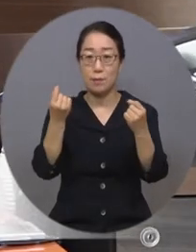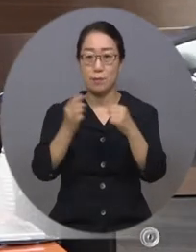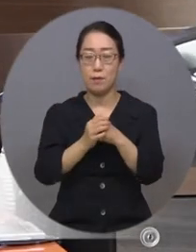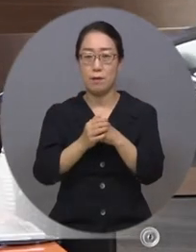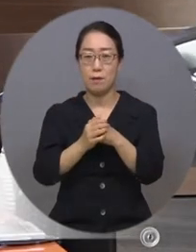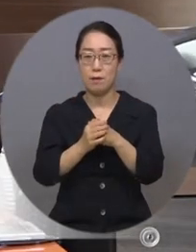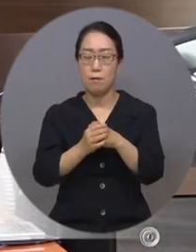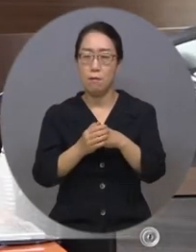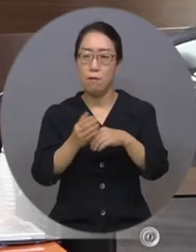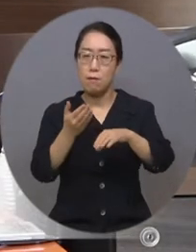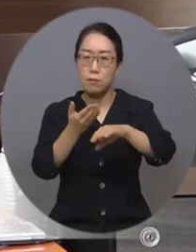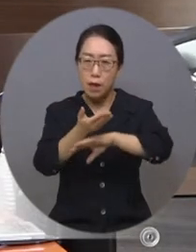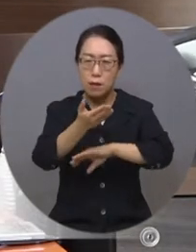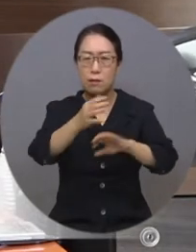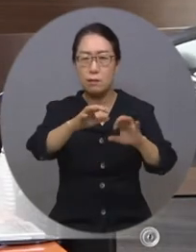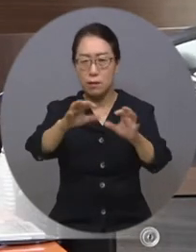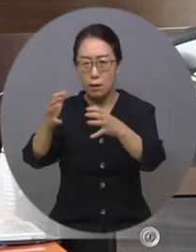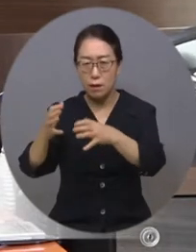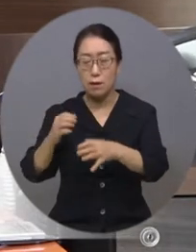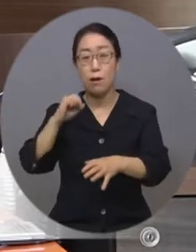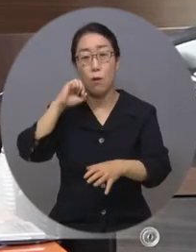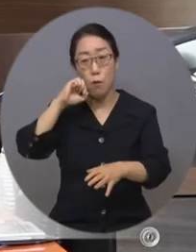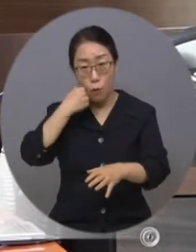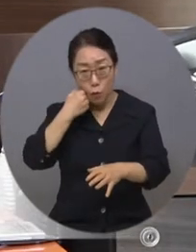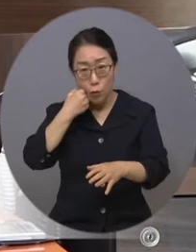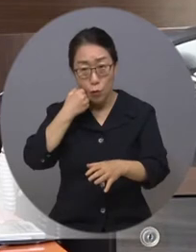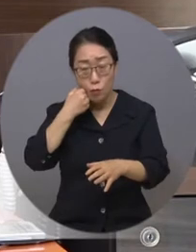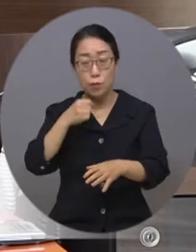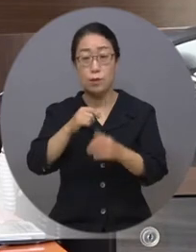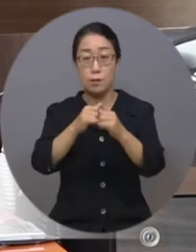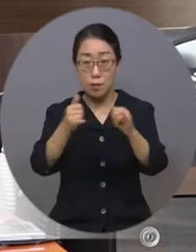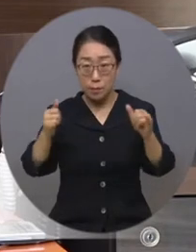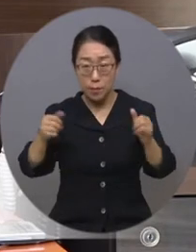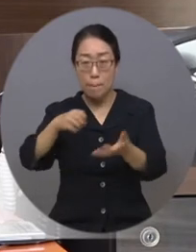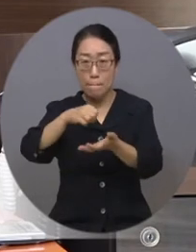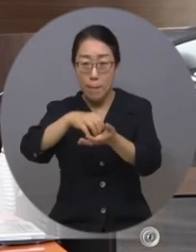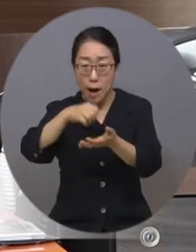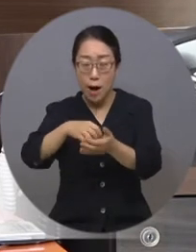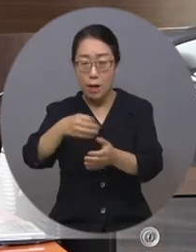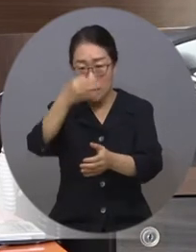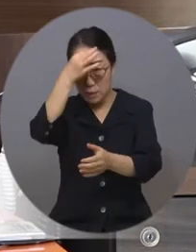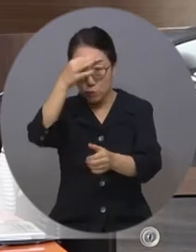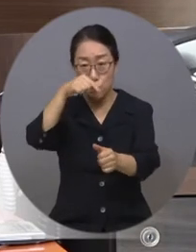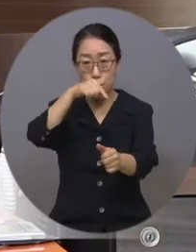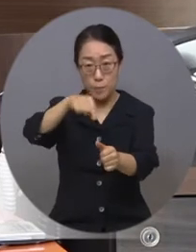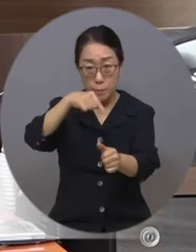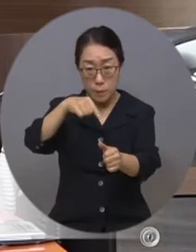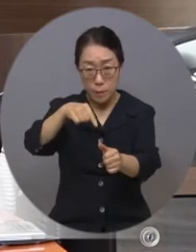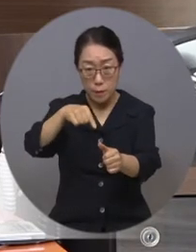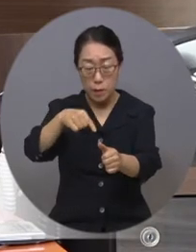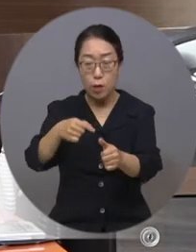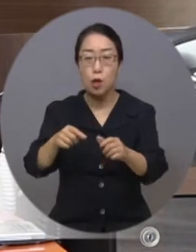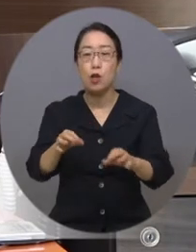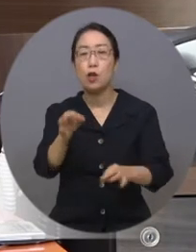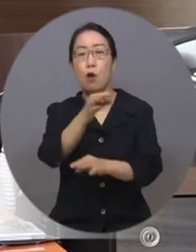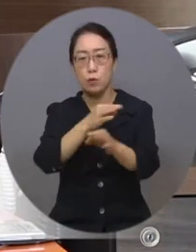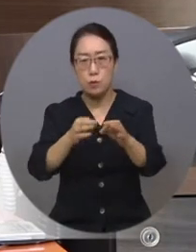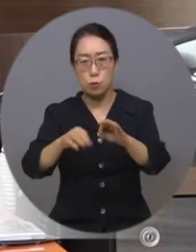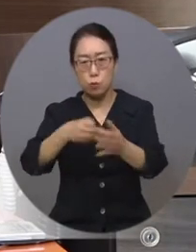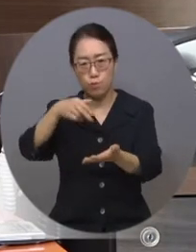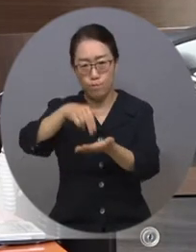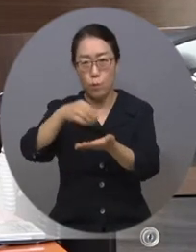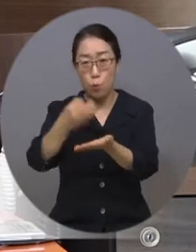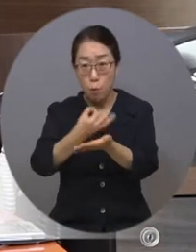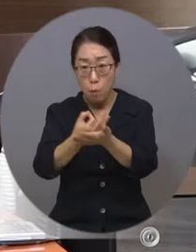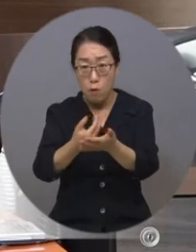제 3세계라는 어려운 이웃들에게 의료 혜택은 이제 그런 빵 기술을 전수함으로써 경제적인 자립을 좀 도움을